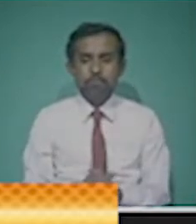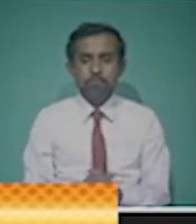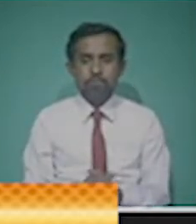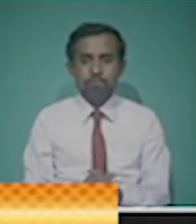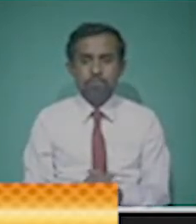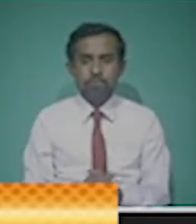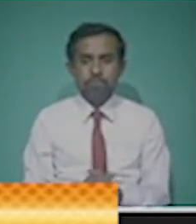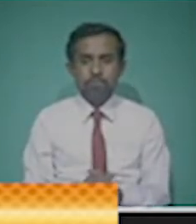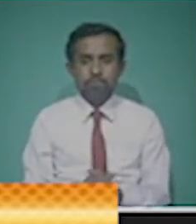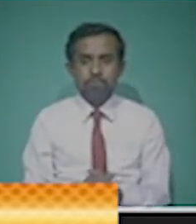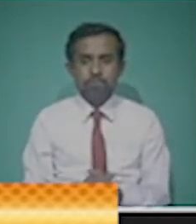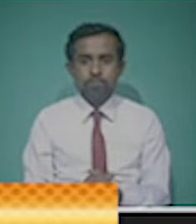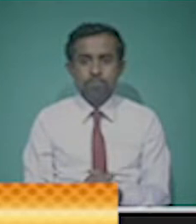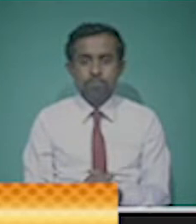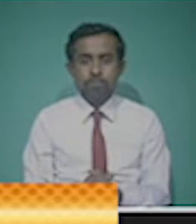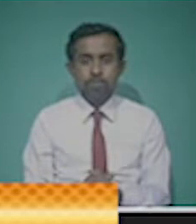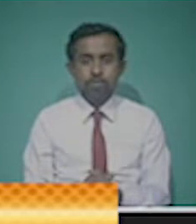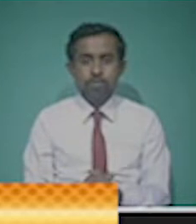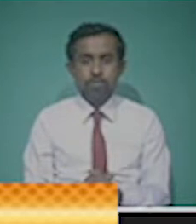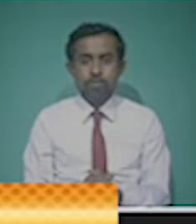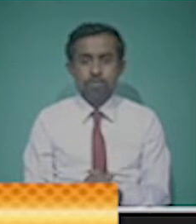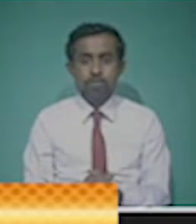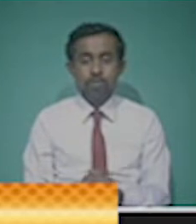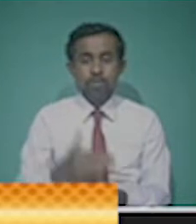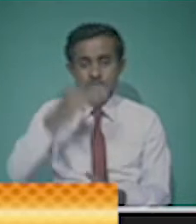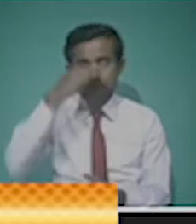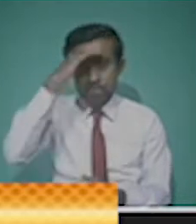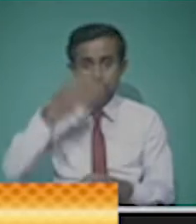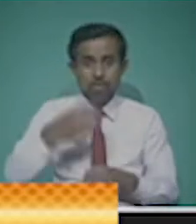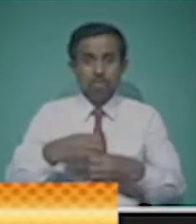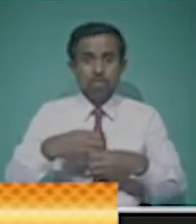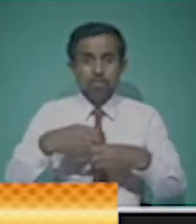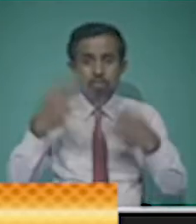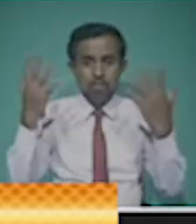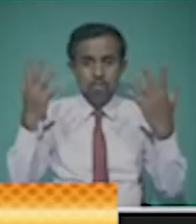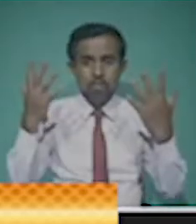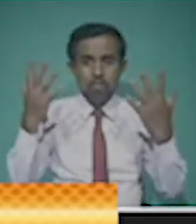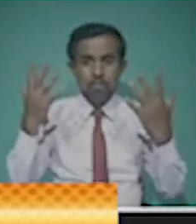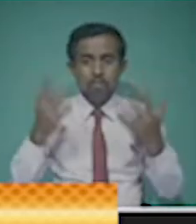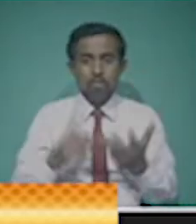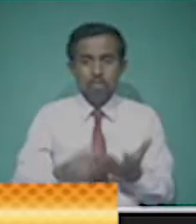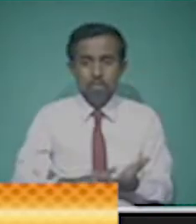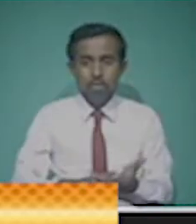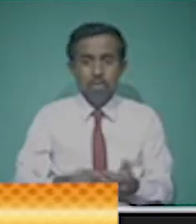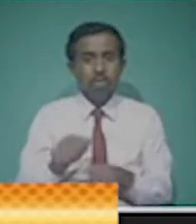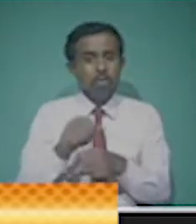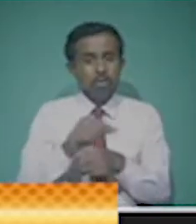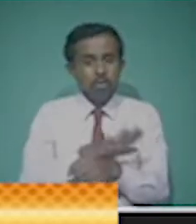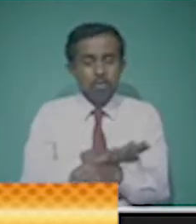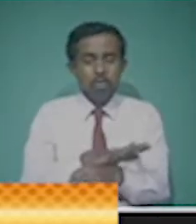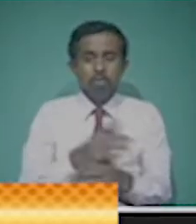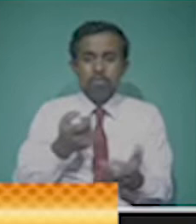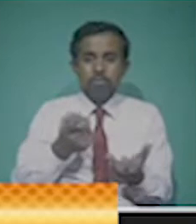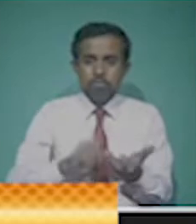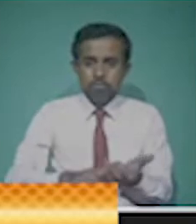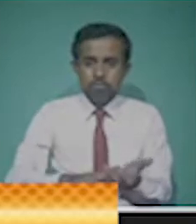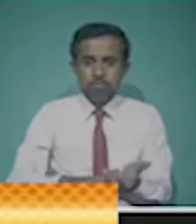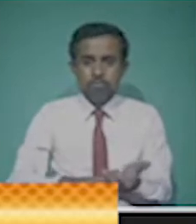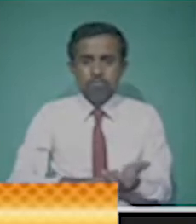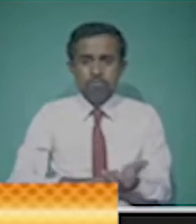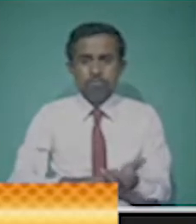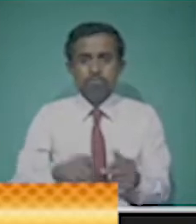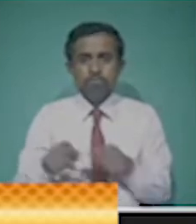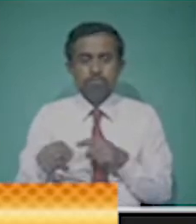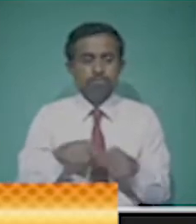Uirta naik gundu takal ini terangi matum corona virus matum nanti porla ada nerikadi matum panabiikam